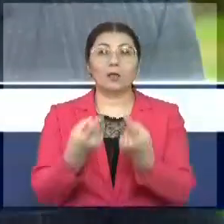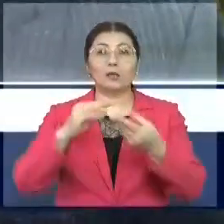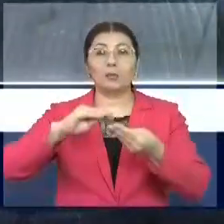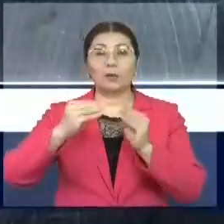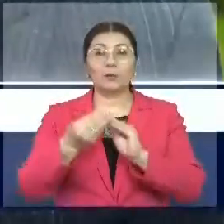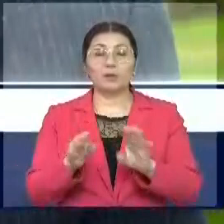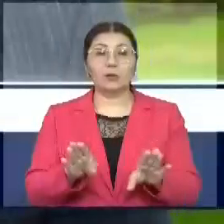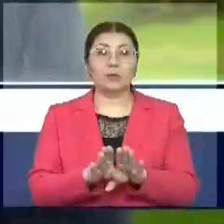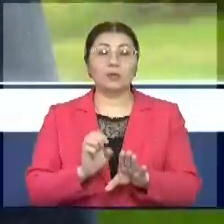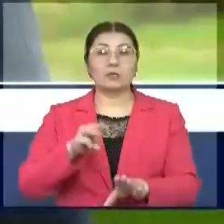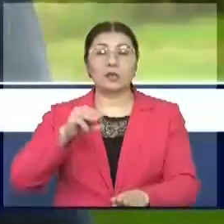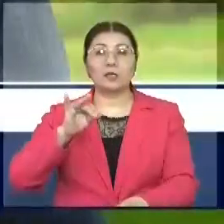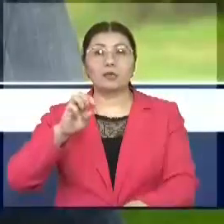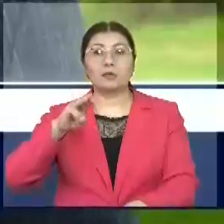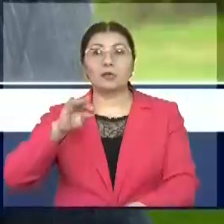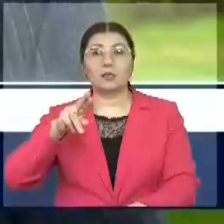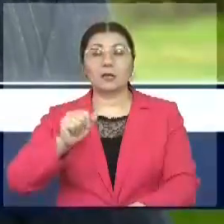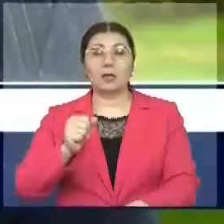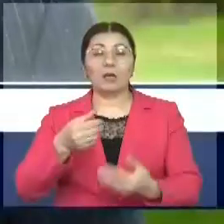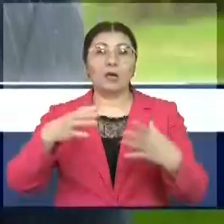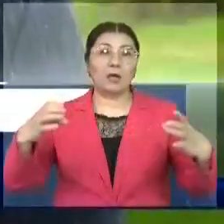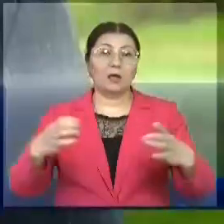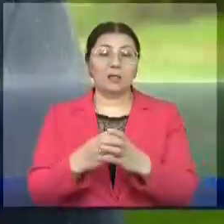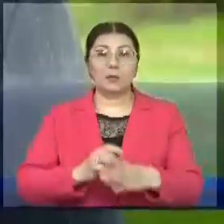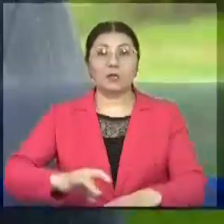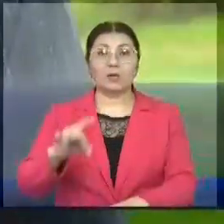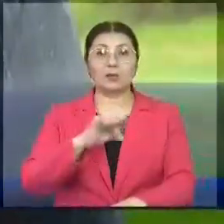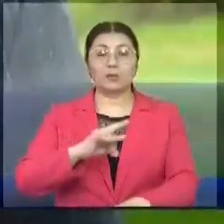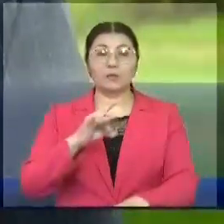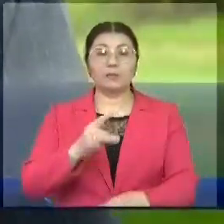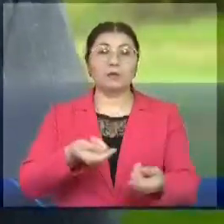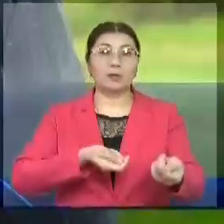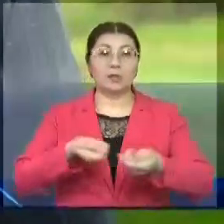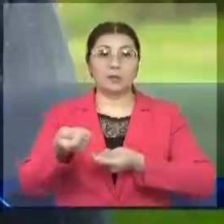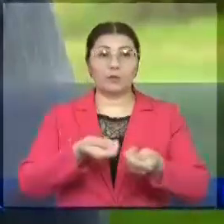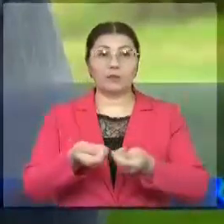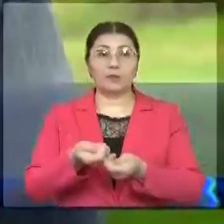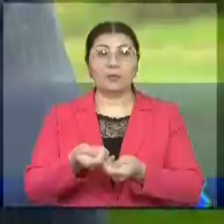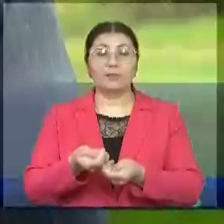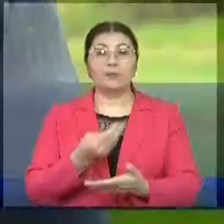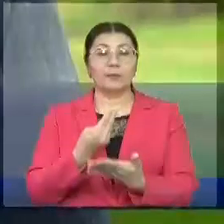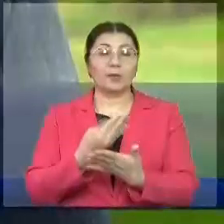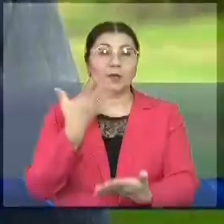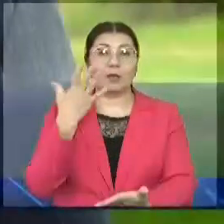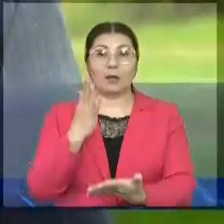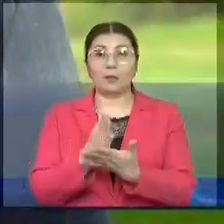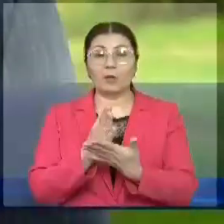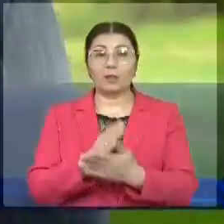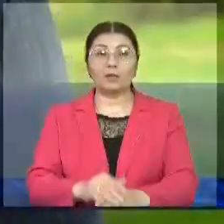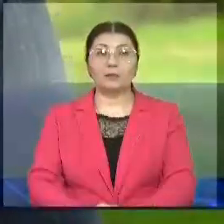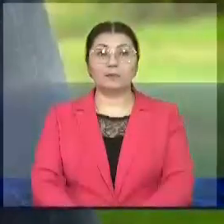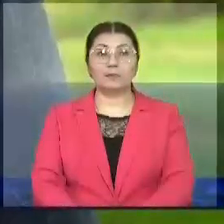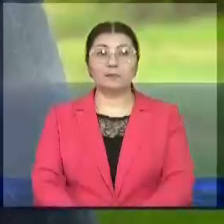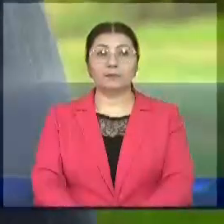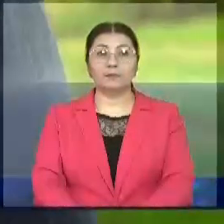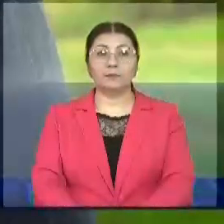статистика департаментінің аудандық филиалдары бар, бізде аудандық статистика басқармаларда. Сонда нарықтық баға болады, саттық. Нарықтық